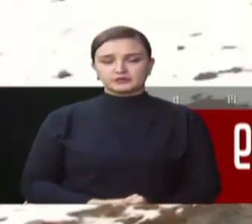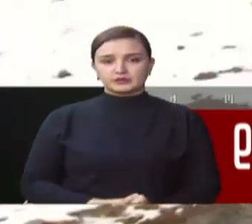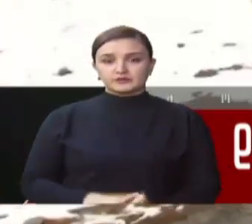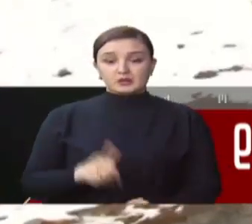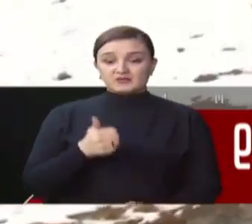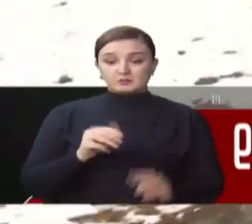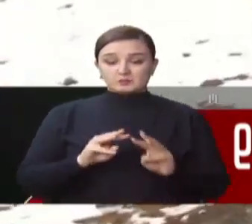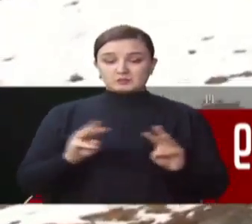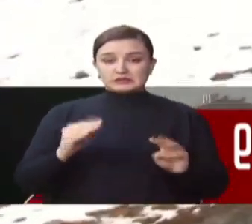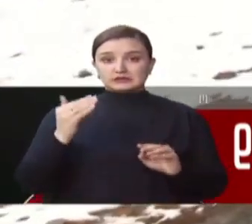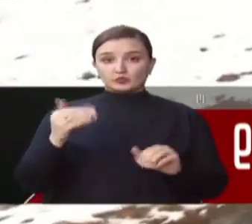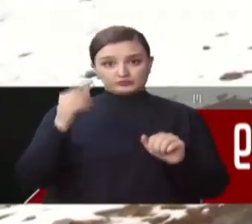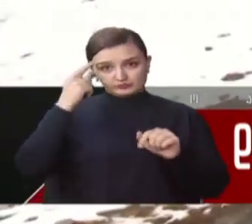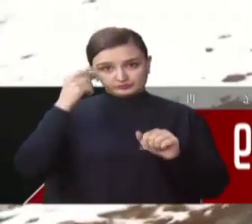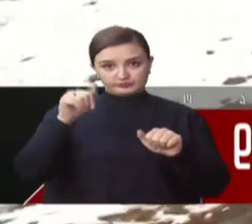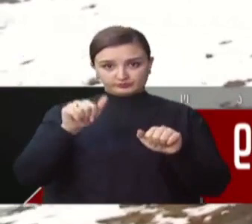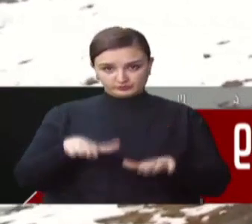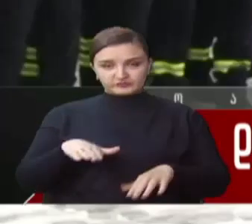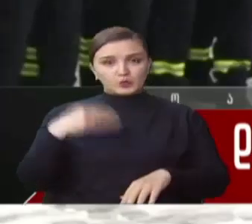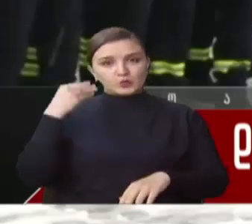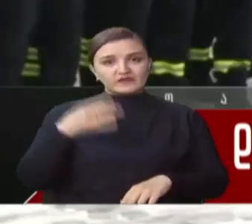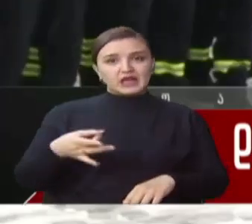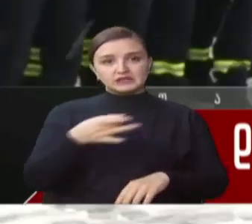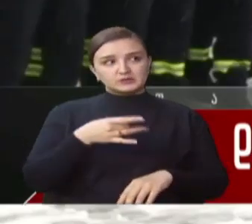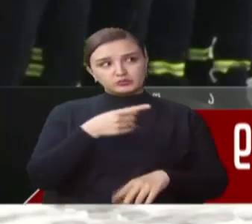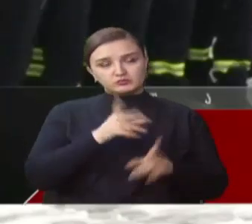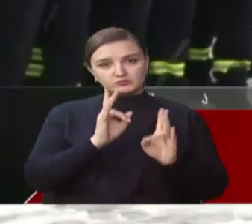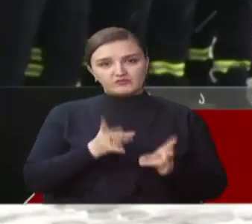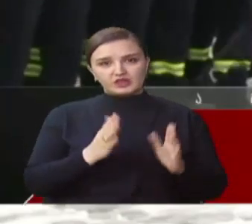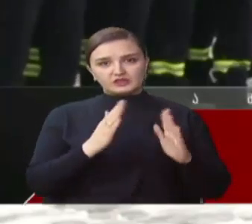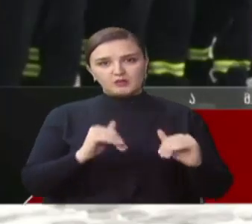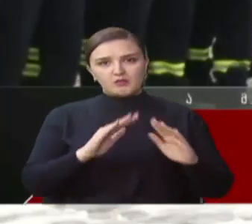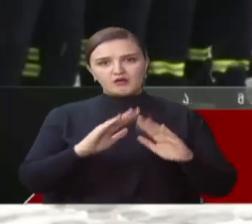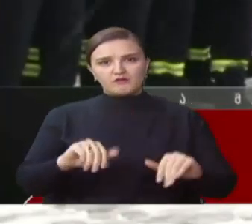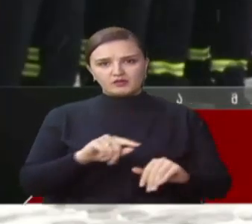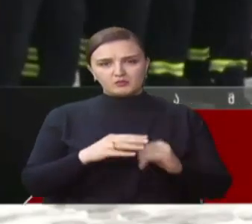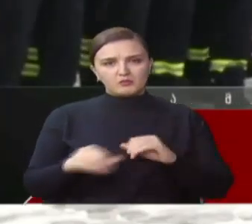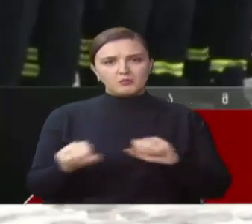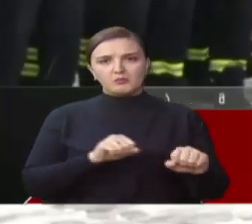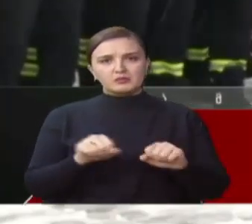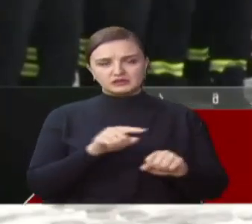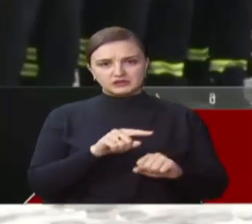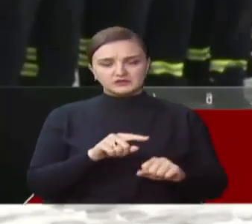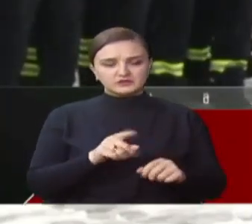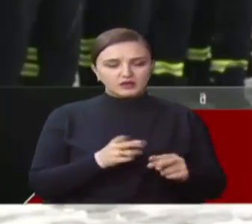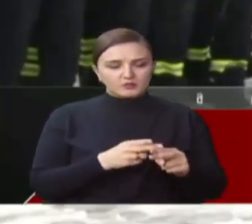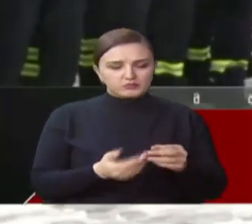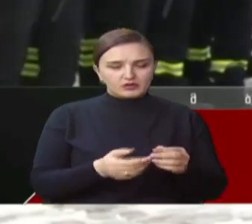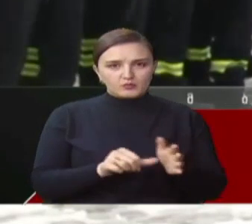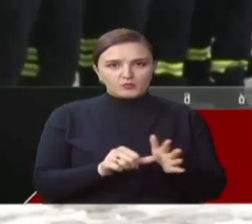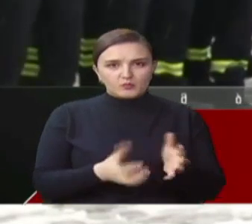gadaçqvetilebit Turketis Respublikashi damagreveli mitizris shedegat gamoçveuli salikvidatsio da samasholo ghonizebebshi